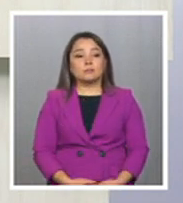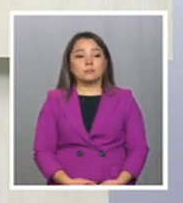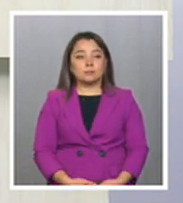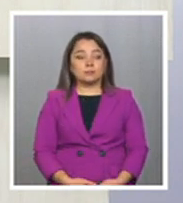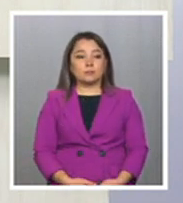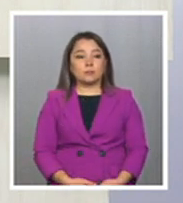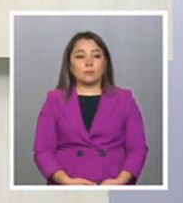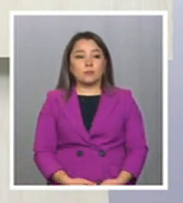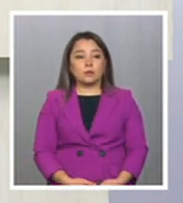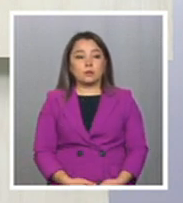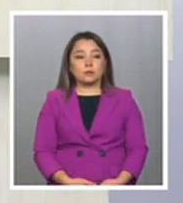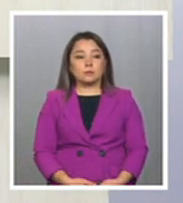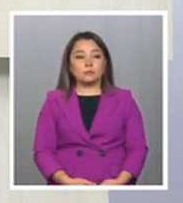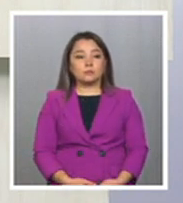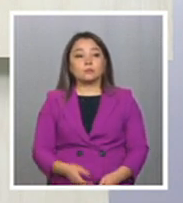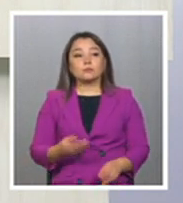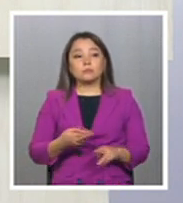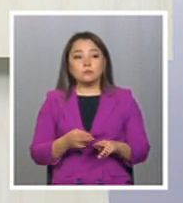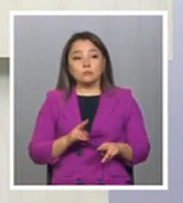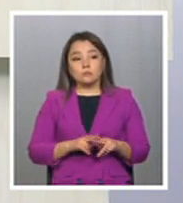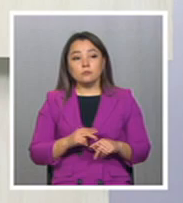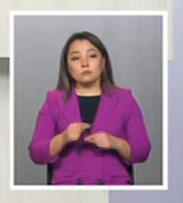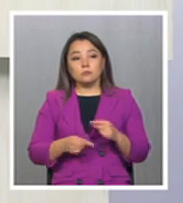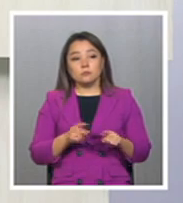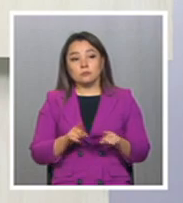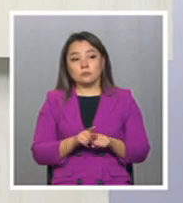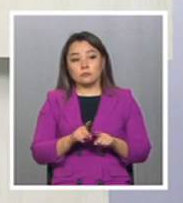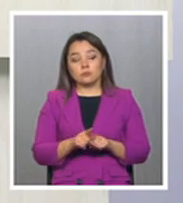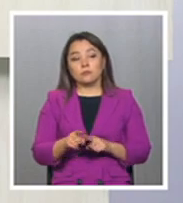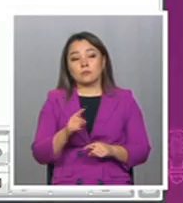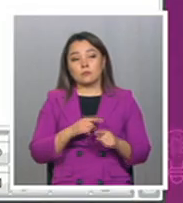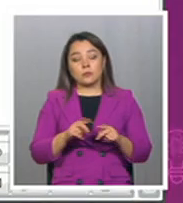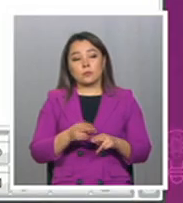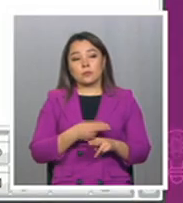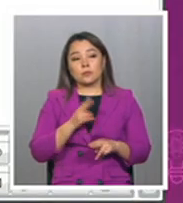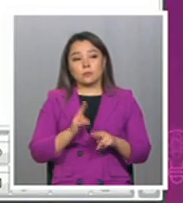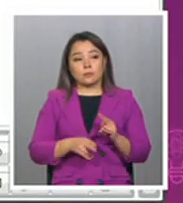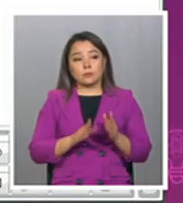Және бұл жағдайда цикл үздіксіз емес